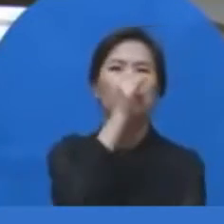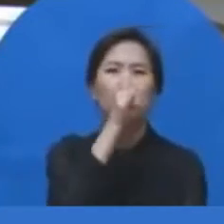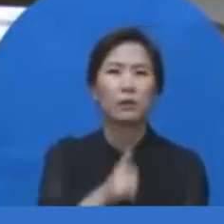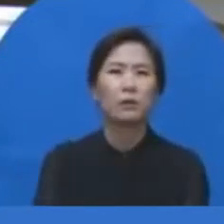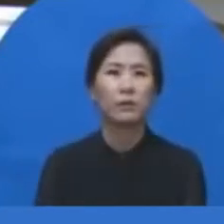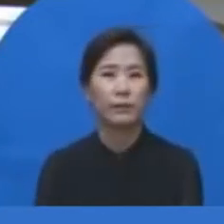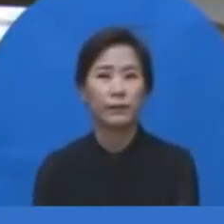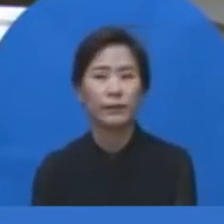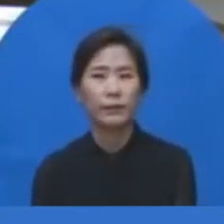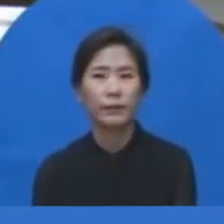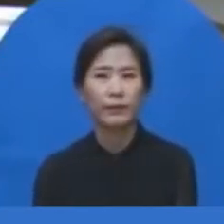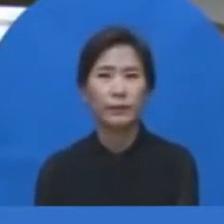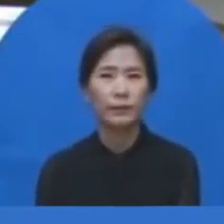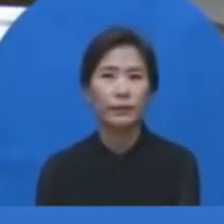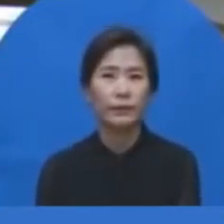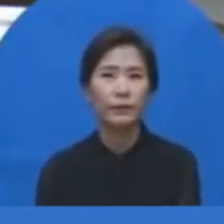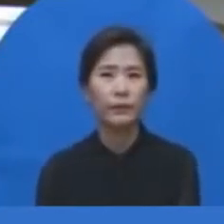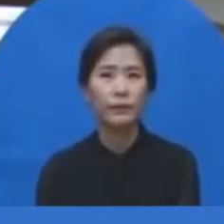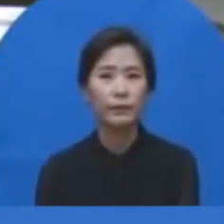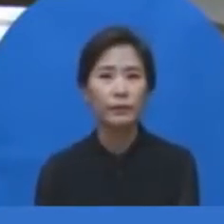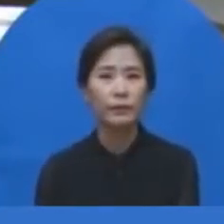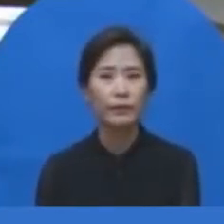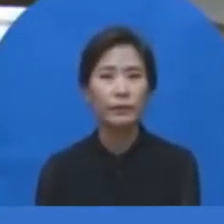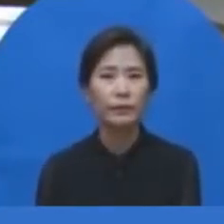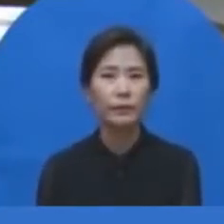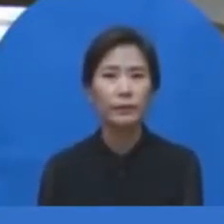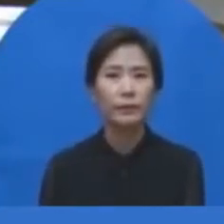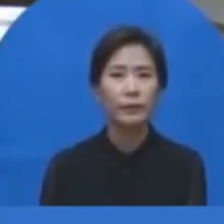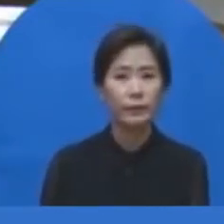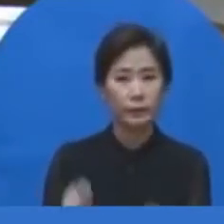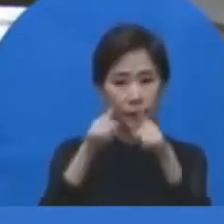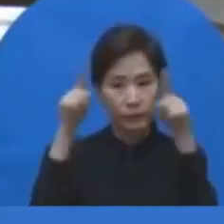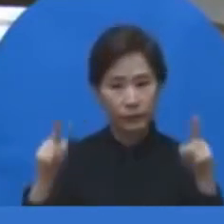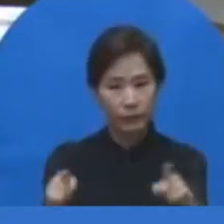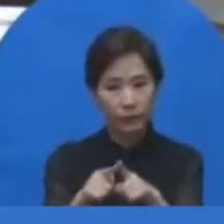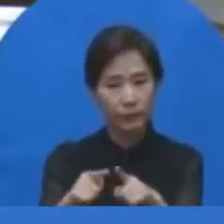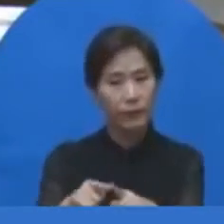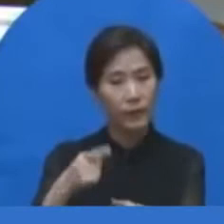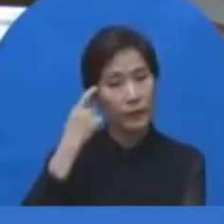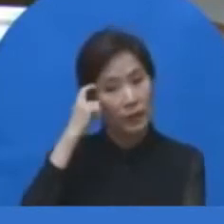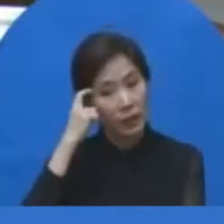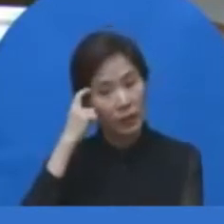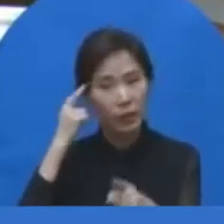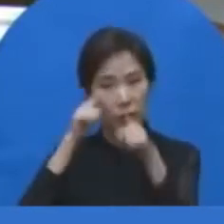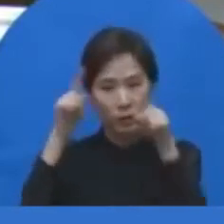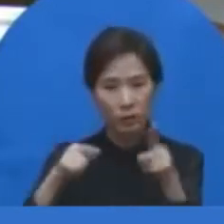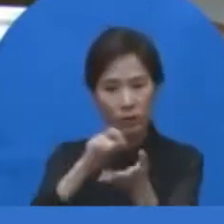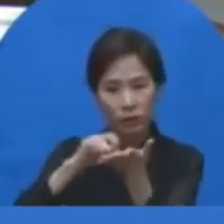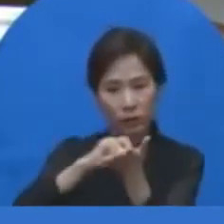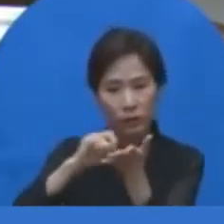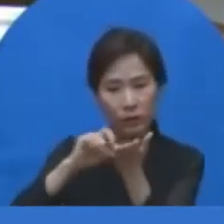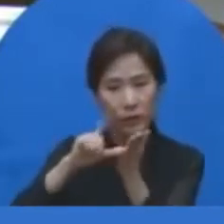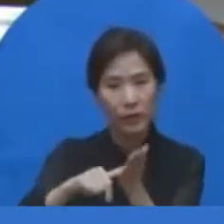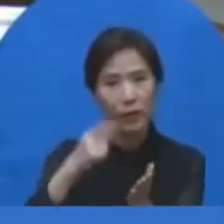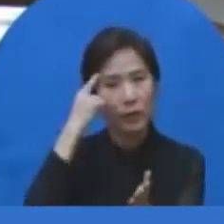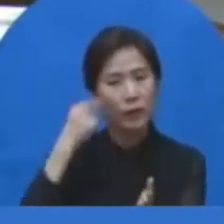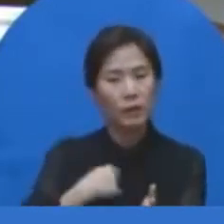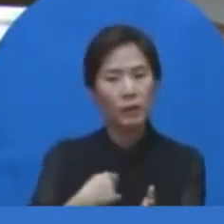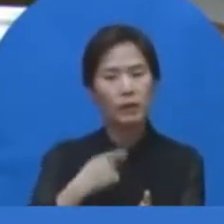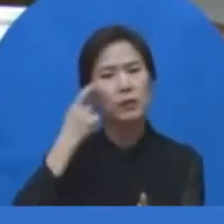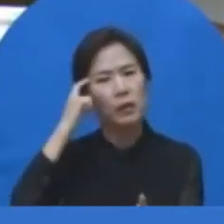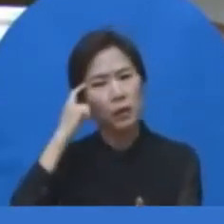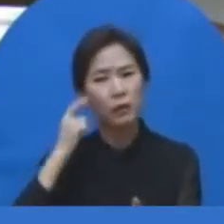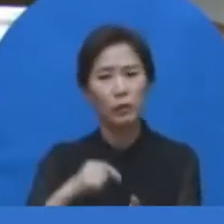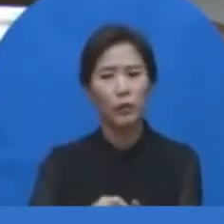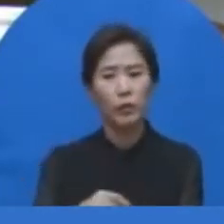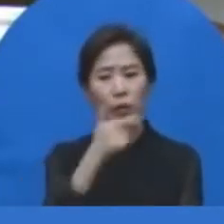그 의견서 브리프, 그 아미쿠스 브리프를 쓸 때 제가 한 이야기는 이겁니다. 그 근로자의 정의 규정에 관한 해석은 우리